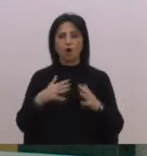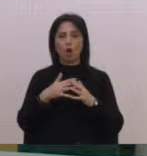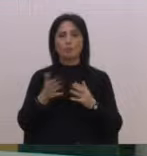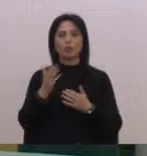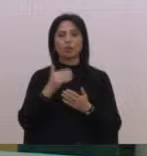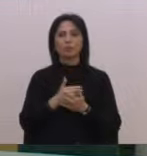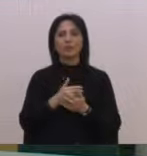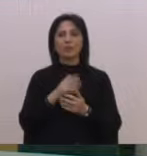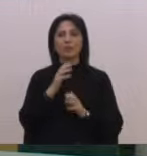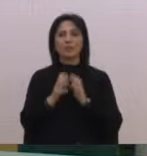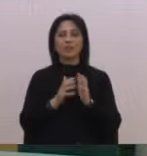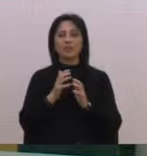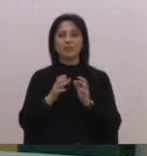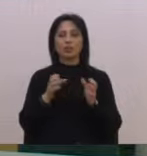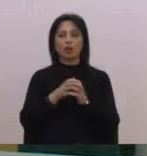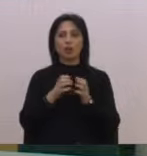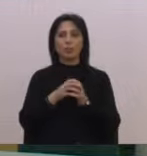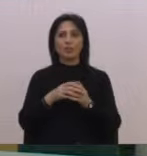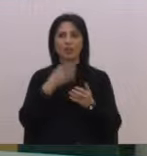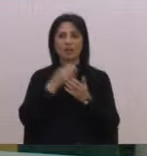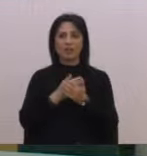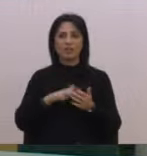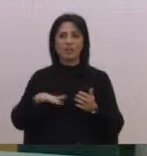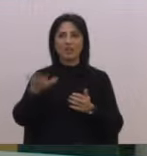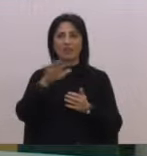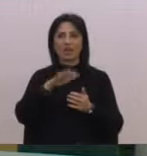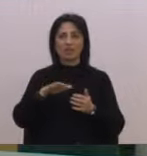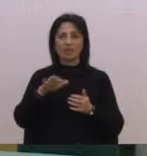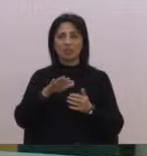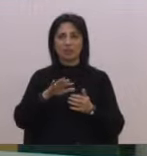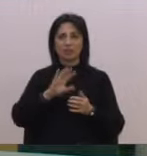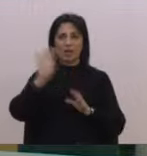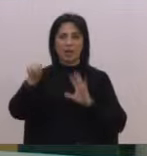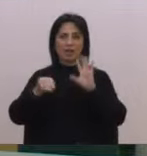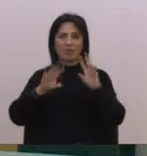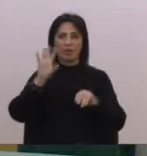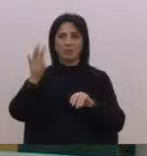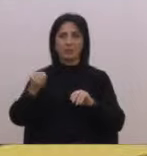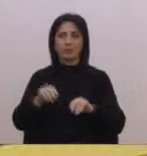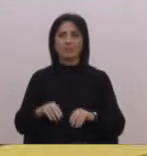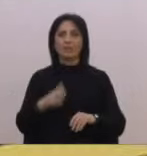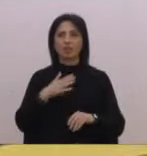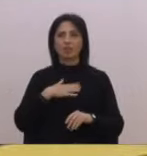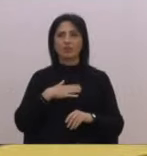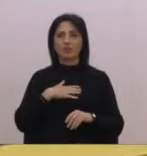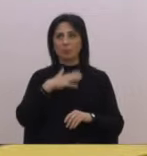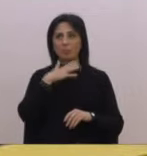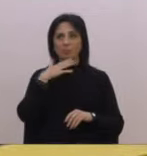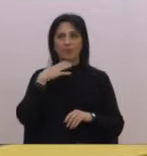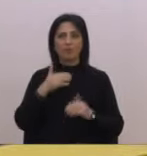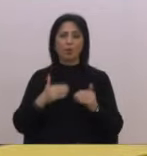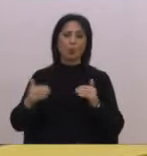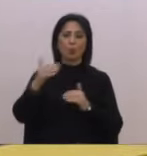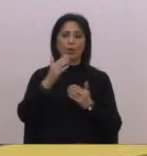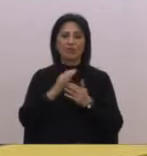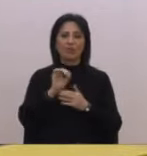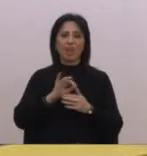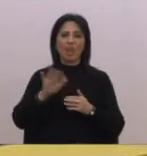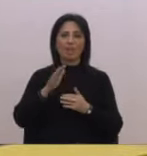შემდეგ საერთაშორისო კომპანიების თავის ქვეყანაში გადაყვანა. Ჩვენ ბევრი უპირატესობა გვაქვს